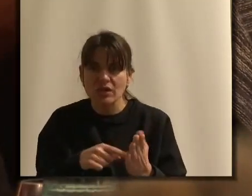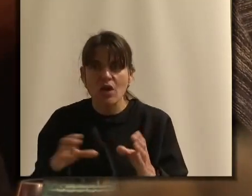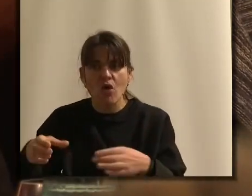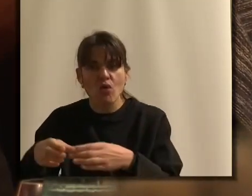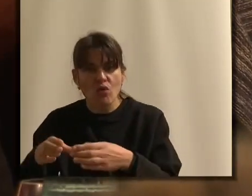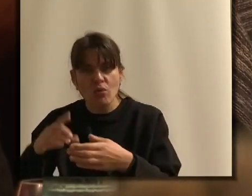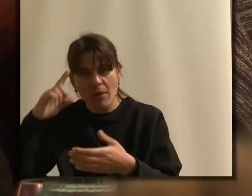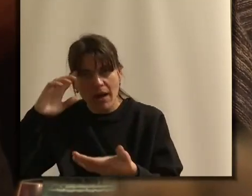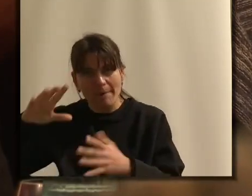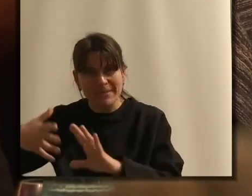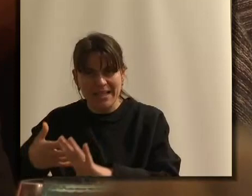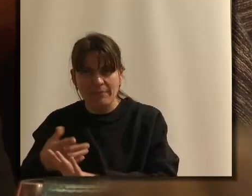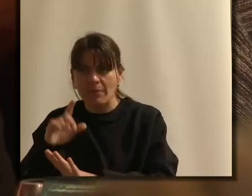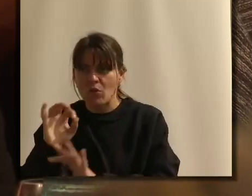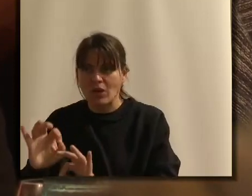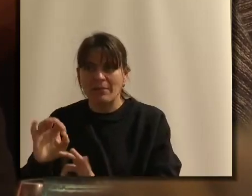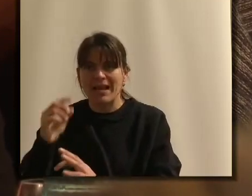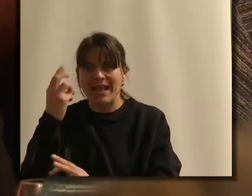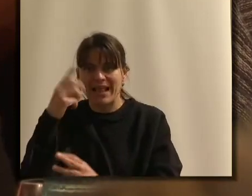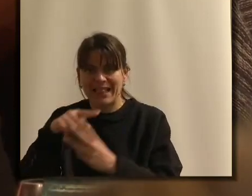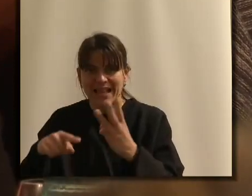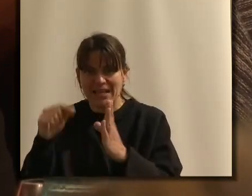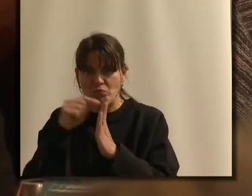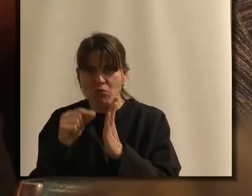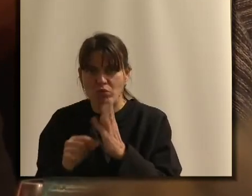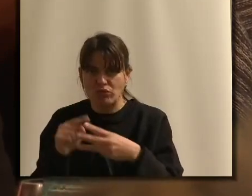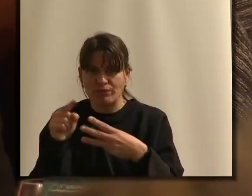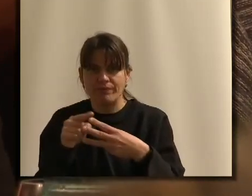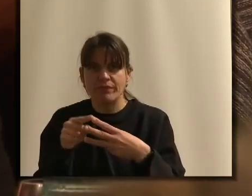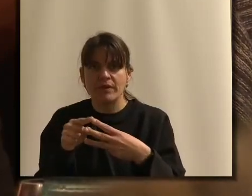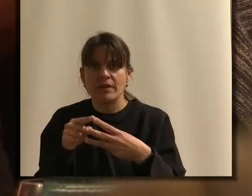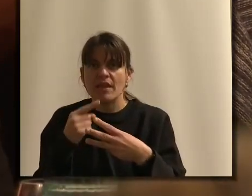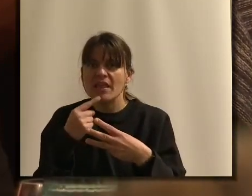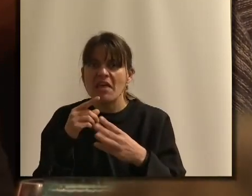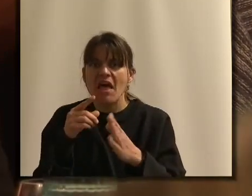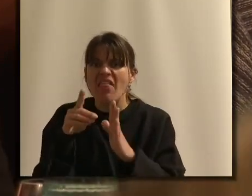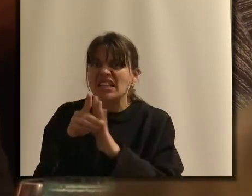grup de Capgirem. En concret eren tres punts. El primer punt era que